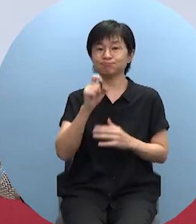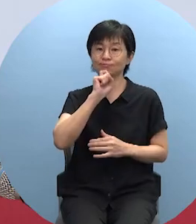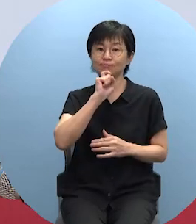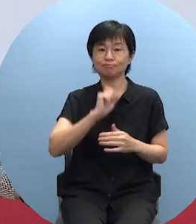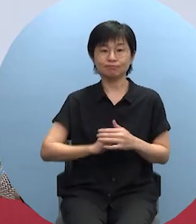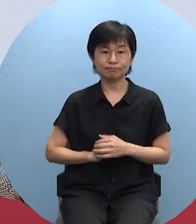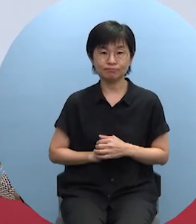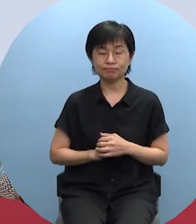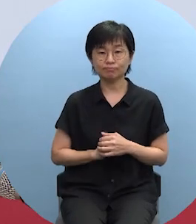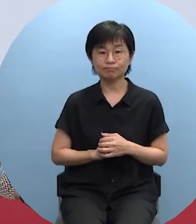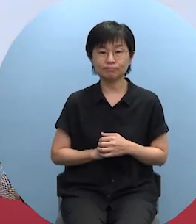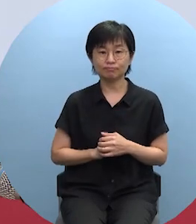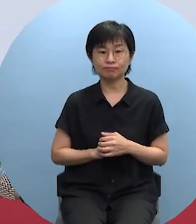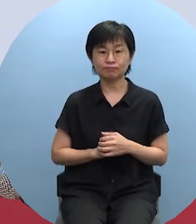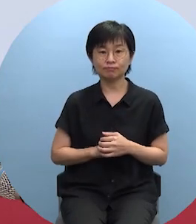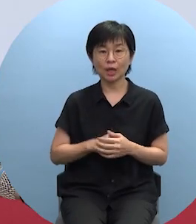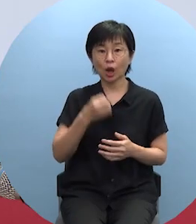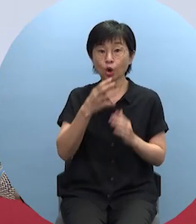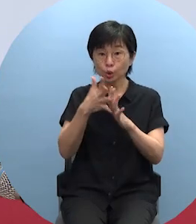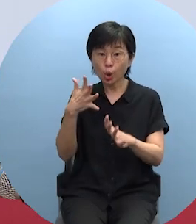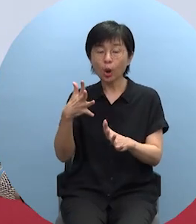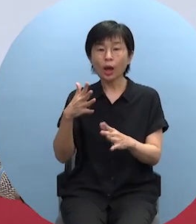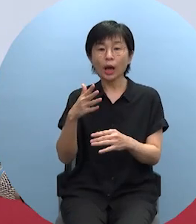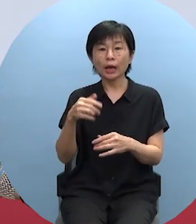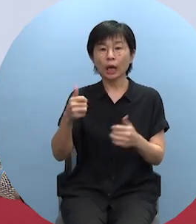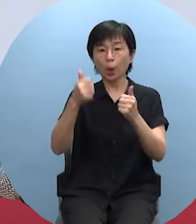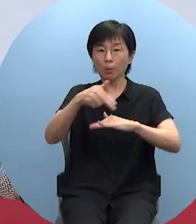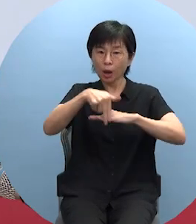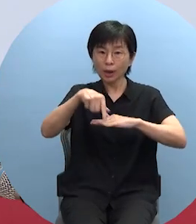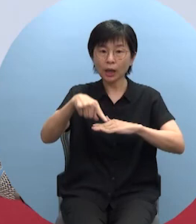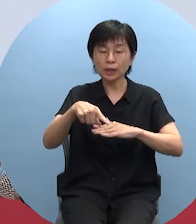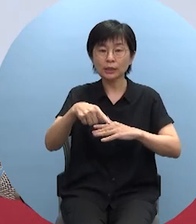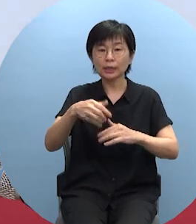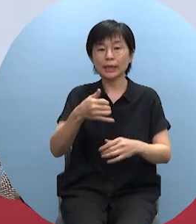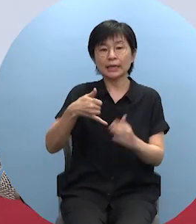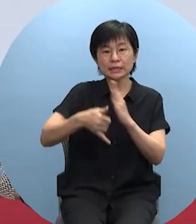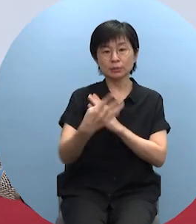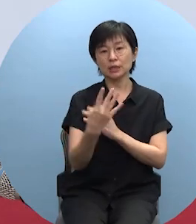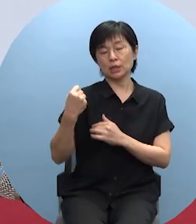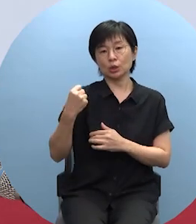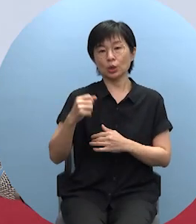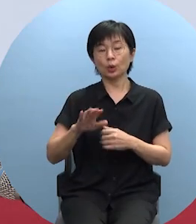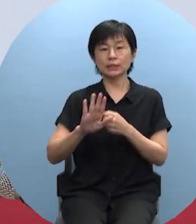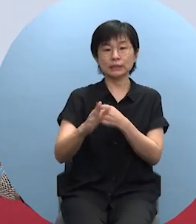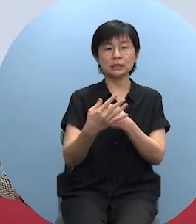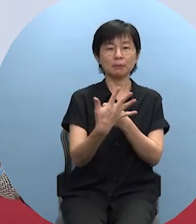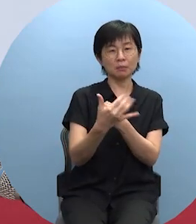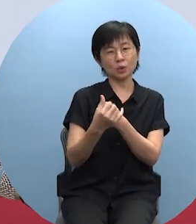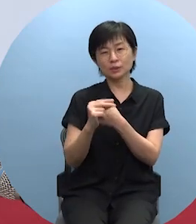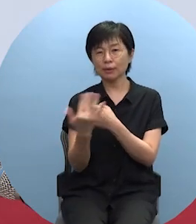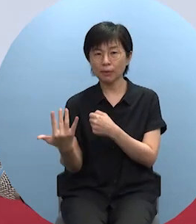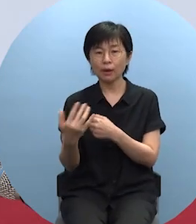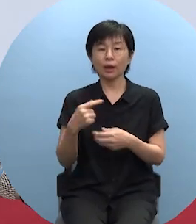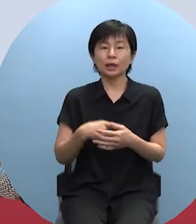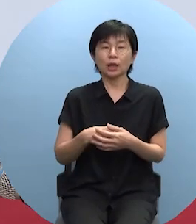破。港隊同時在多個項目躋身四強或者前列位置，亦都有多位